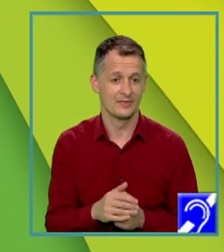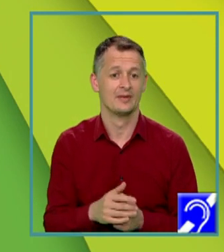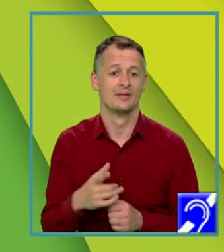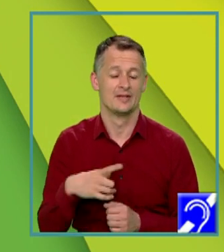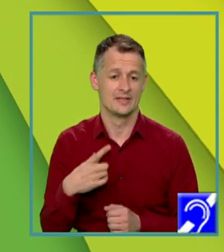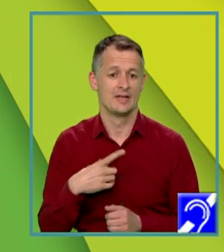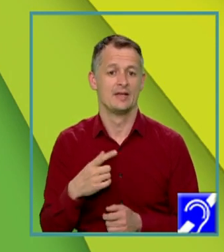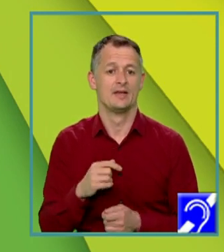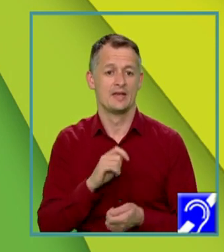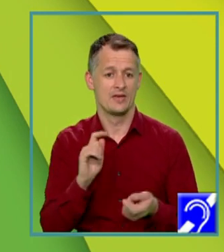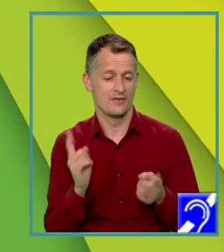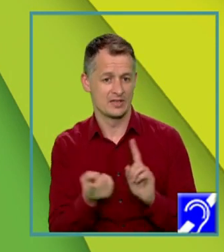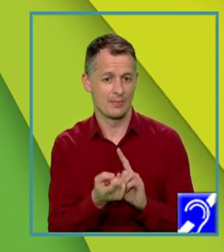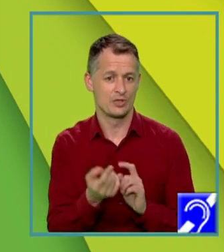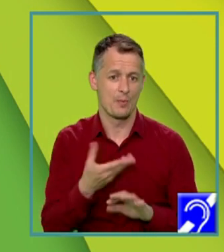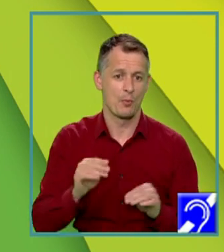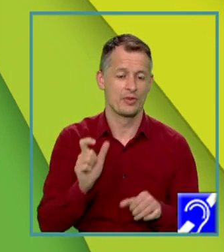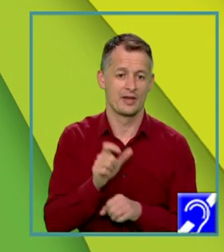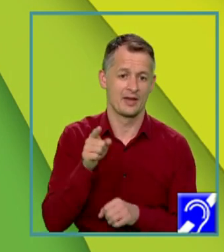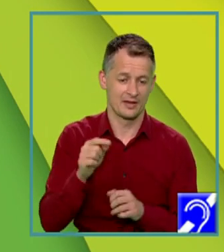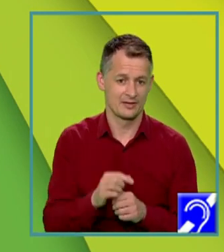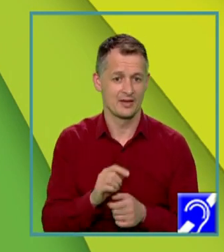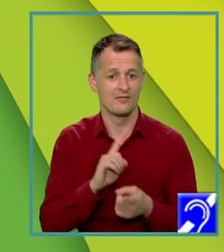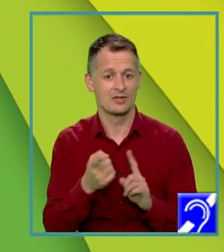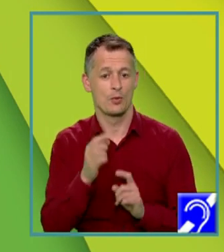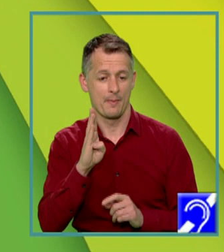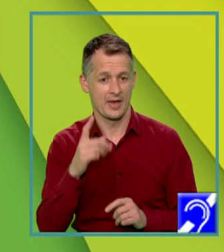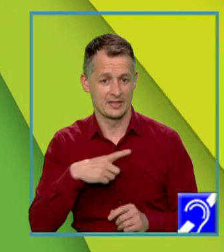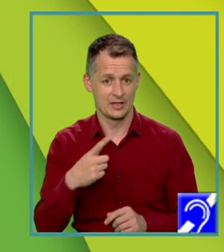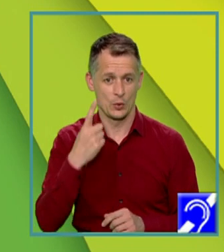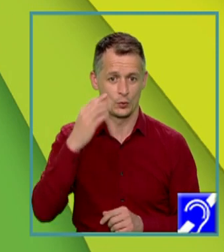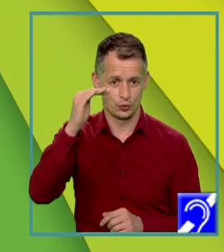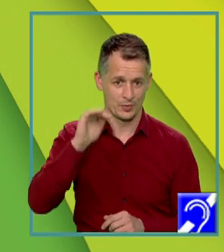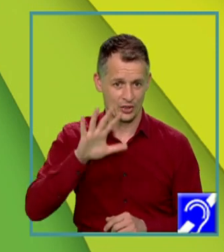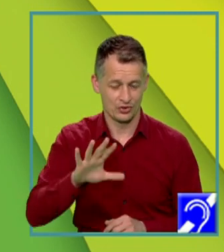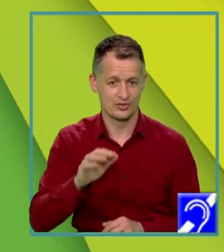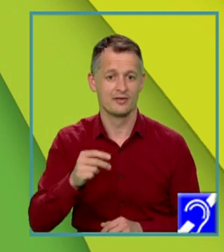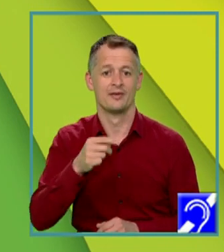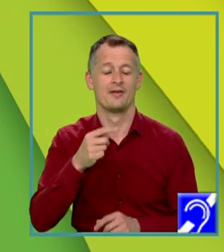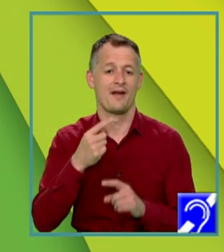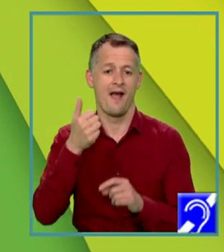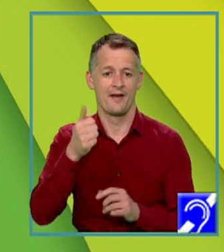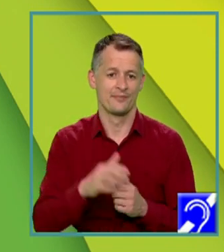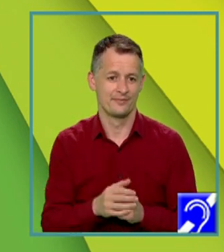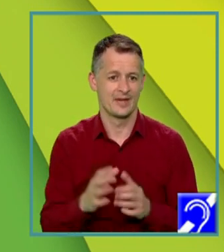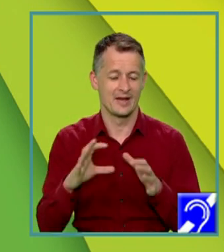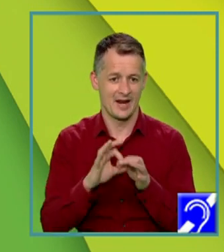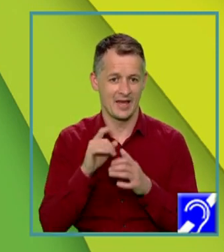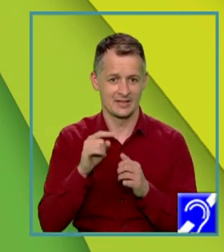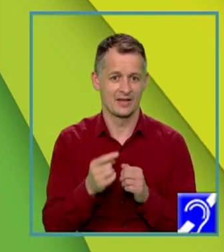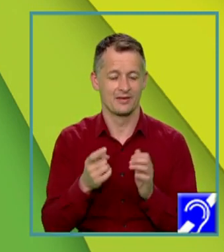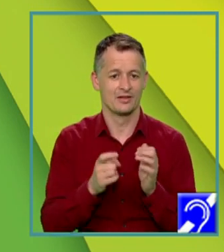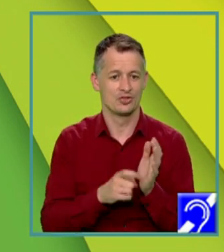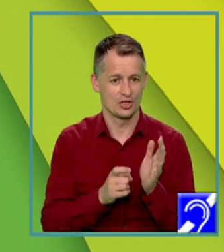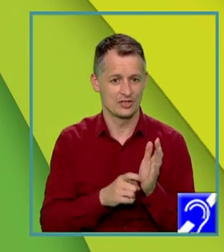inversabilă și mai mult decât atât inversa lui b este egal cu 1 supra 5 a relația din enunțul cerinței